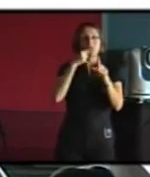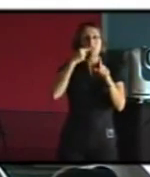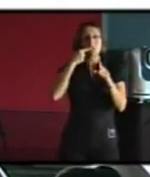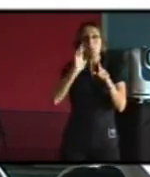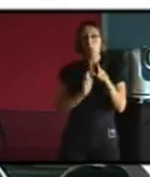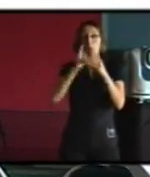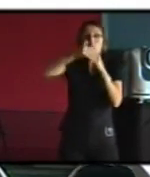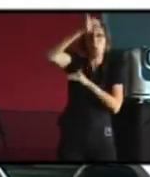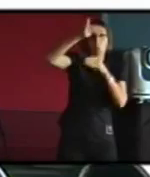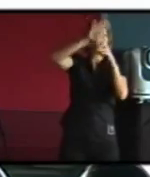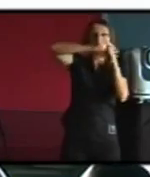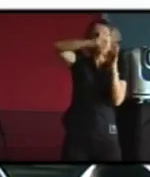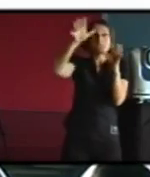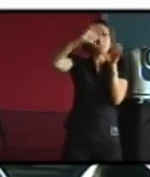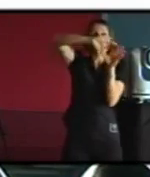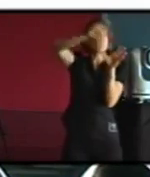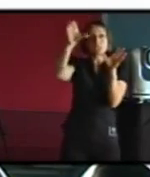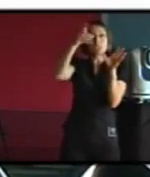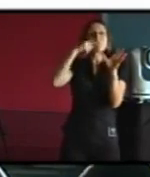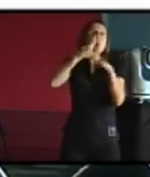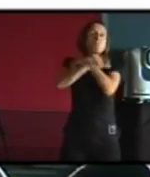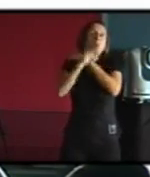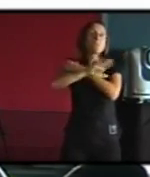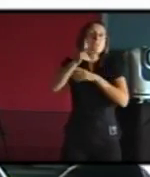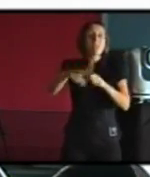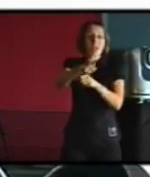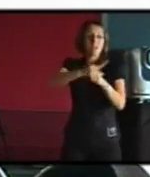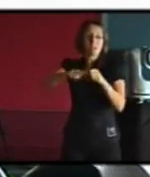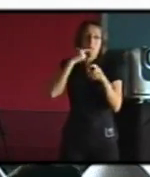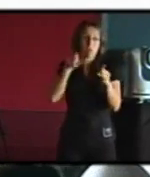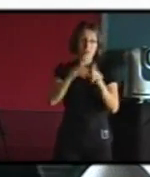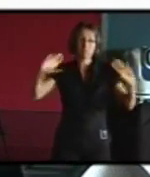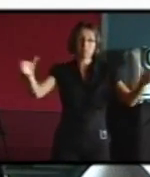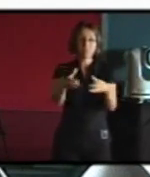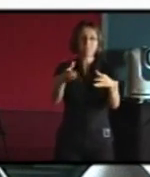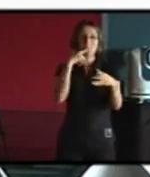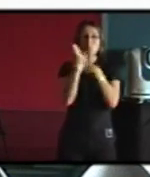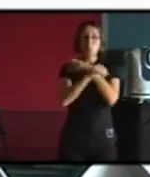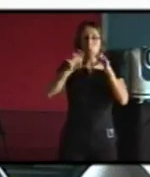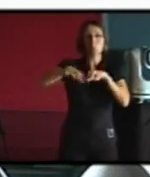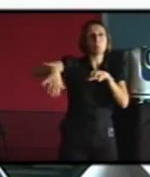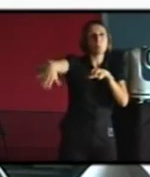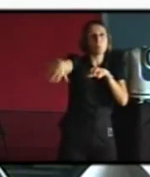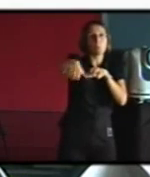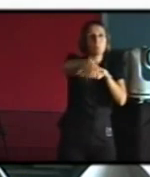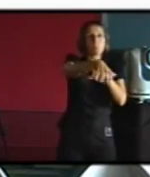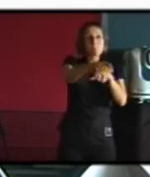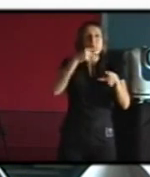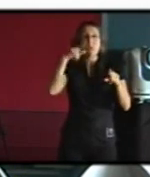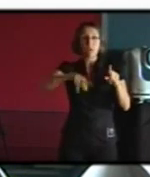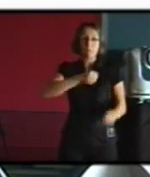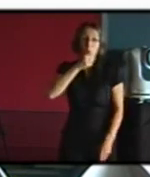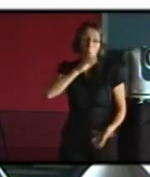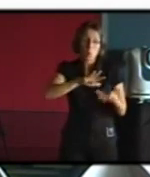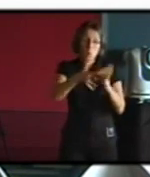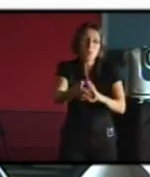du lac, ce qu'on appelle les bureaux du lac, qui est un campus de bureaux qui est là, qui est aussi obsolescent,